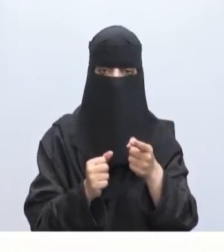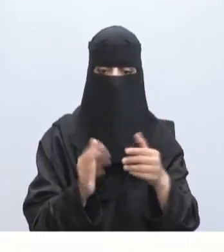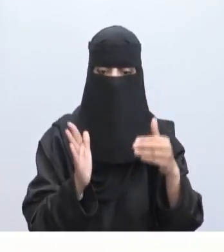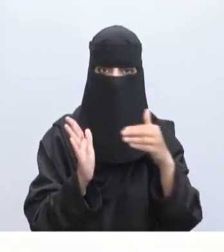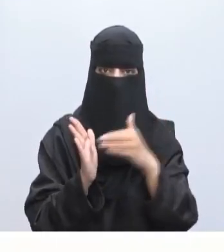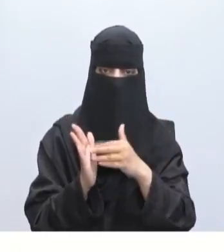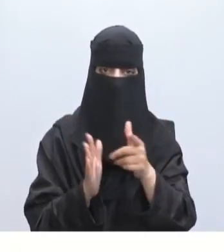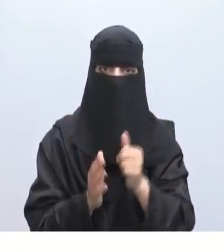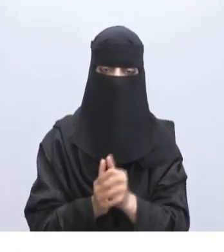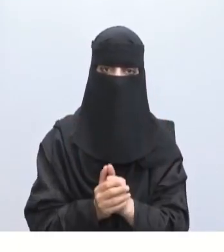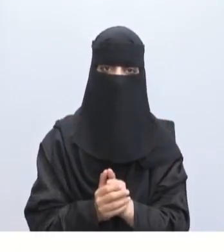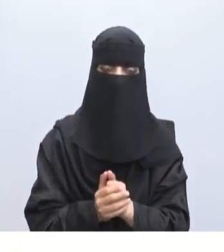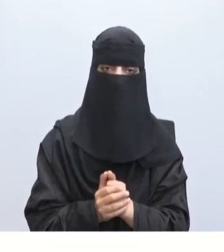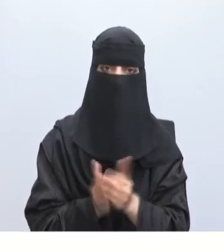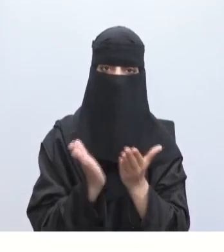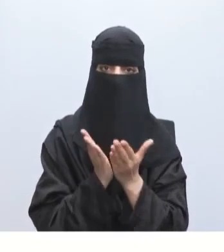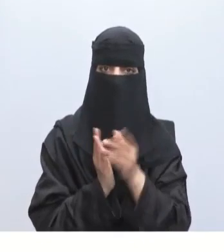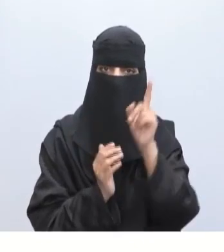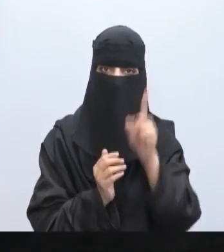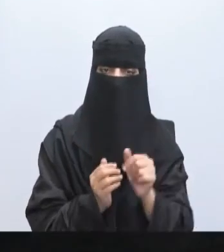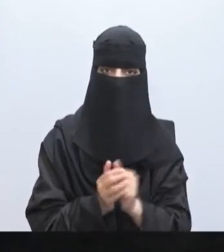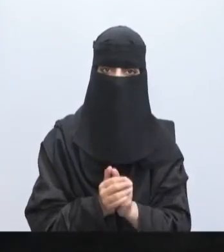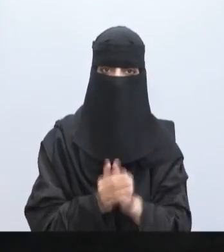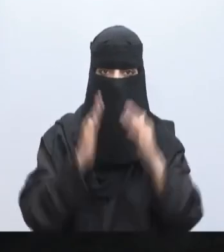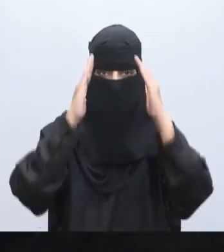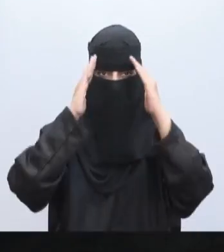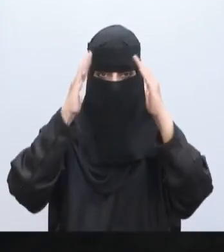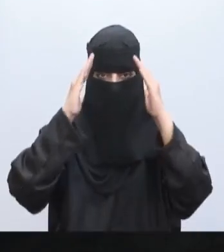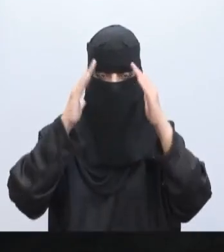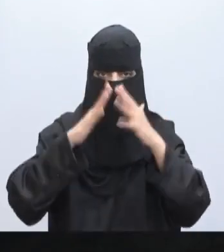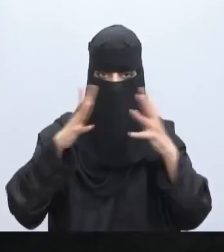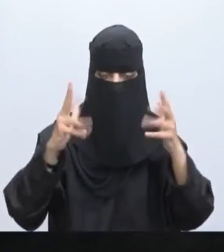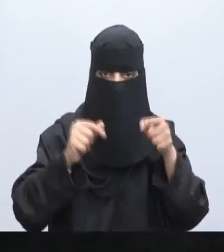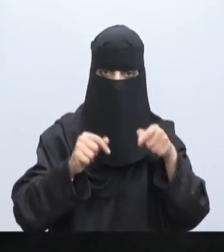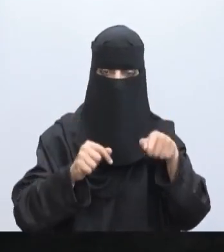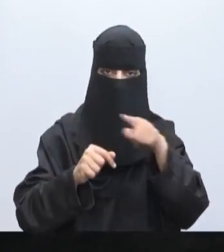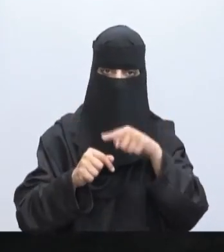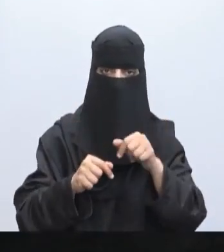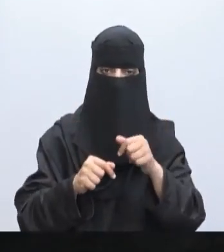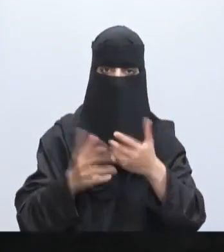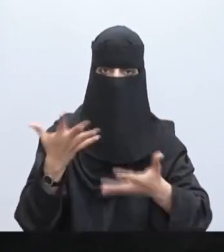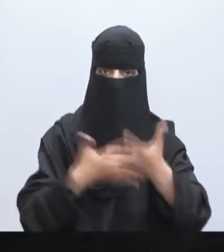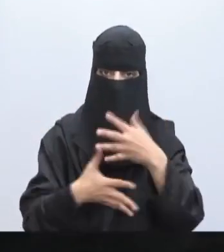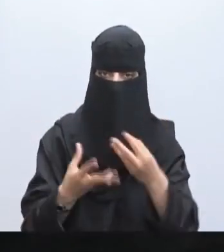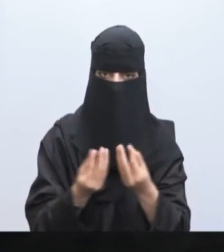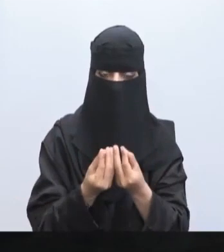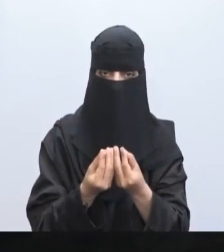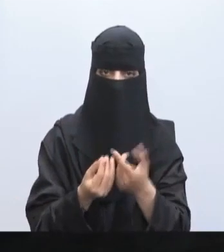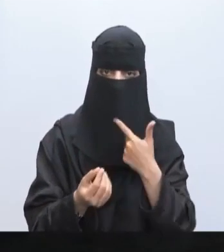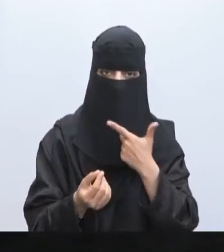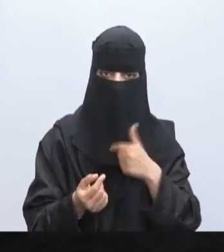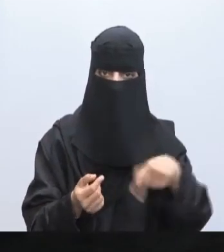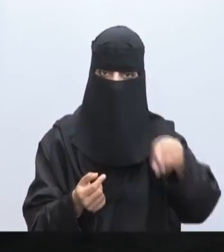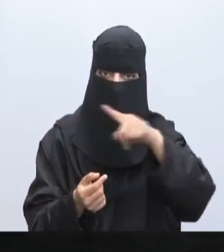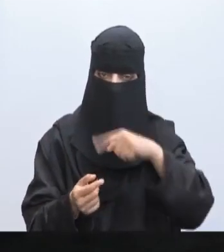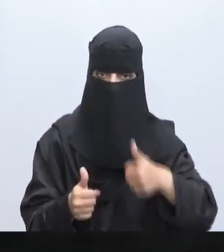وبنات الطلاب ننهي درسنا لهذا اليوم شاكرا ومقدرا لكم تفاعلكم مع تمنياتي